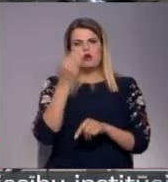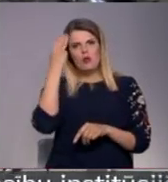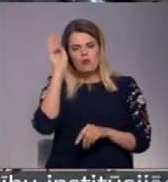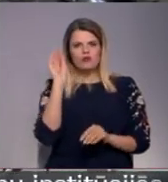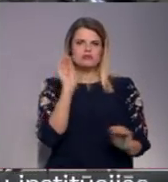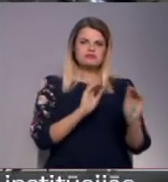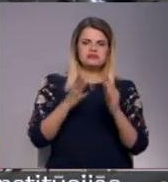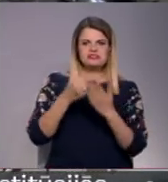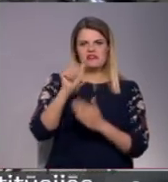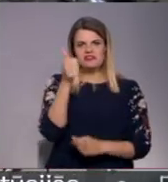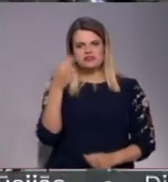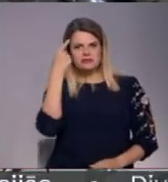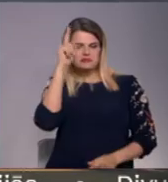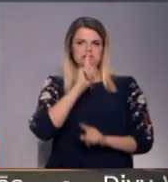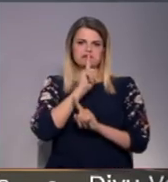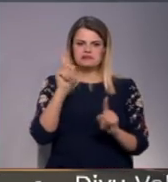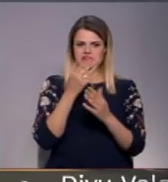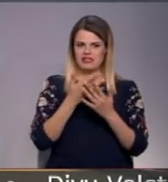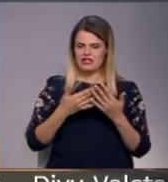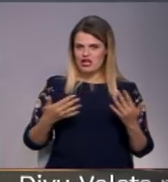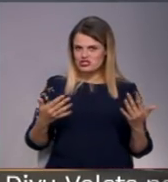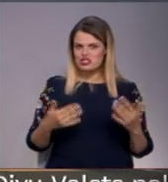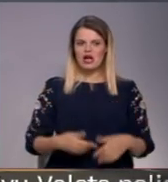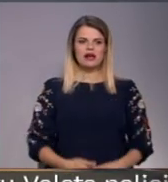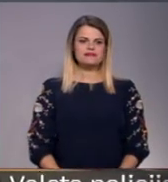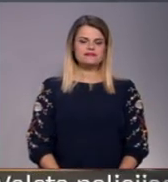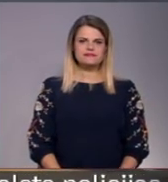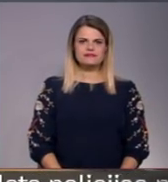savu dizainu, un tie kļūst individuāli.